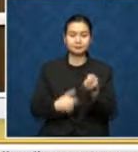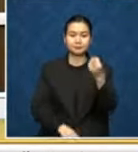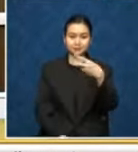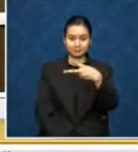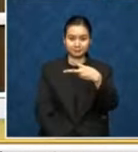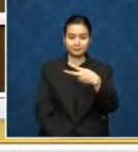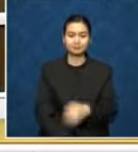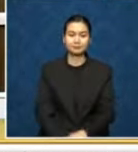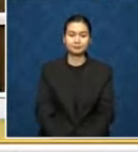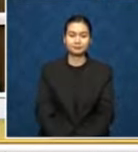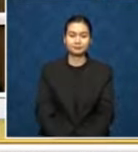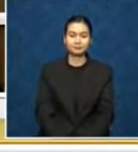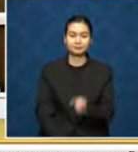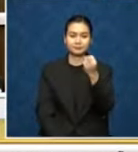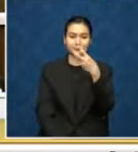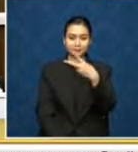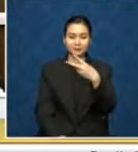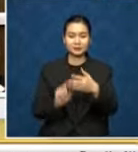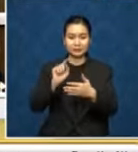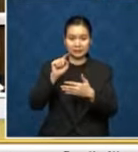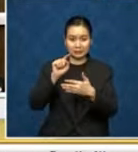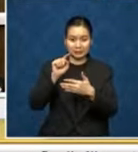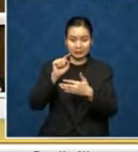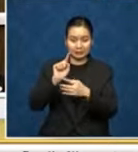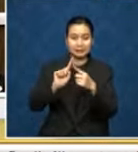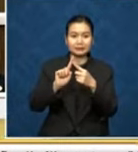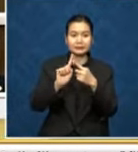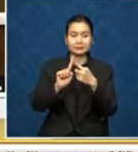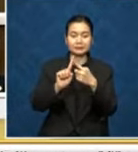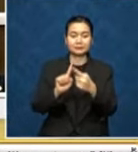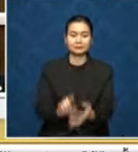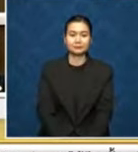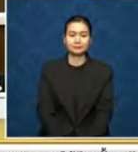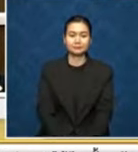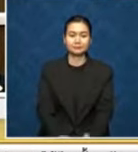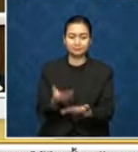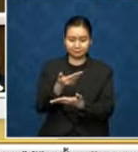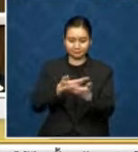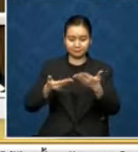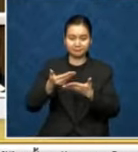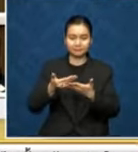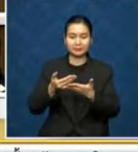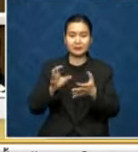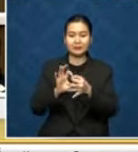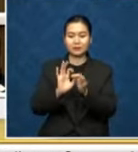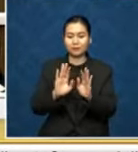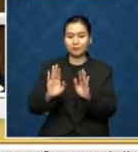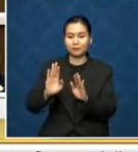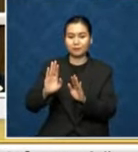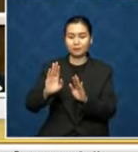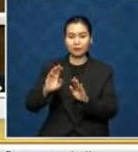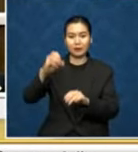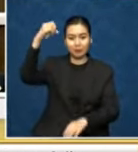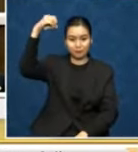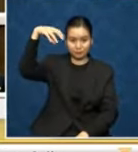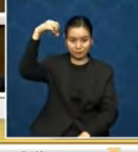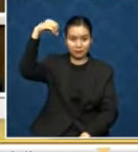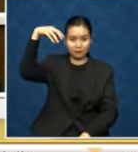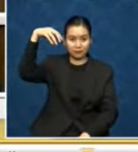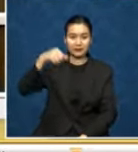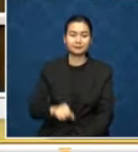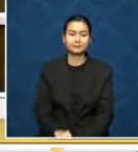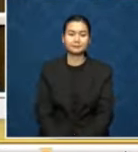2เรื่องครับเรื่องแรกครับอยากจะหารือท่านประธานผ่านไปยังการไฟฟ้าส่วนภูมิภาคส